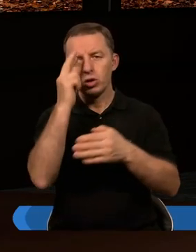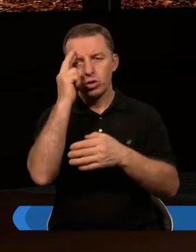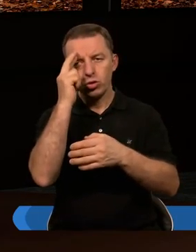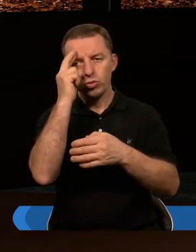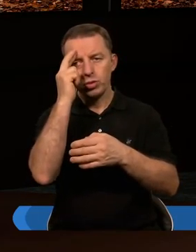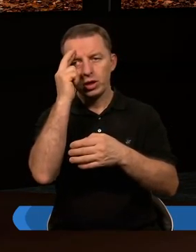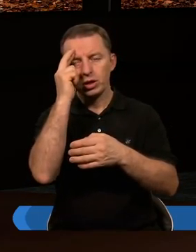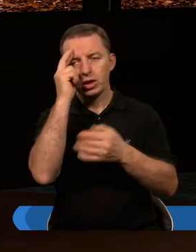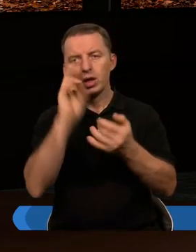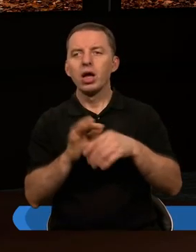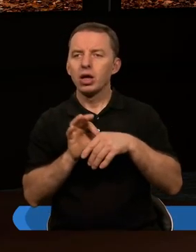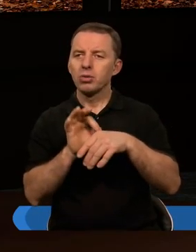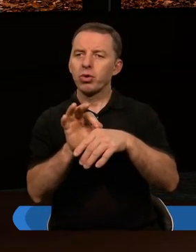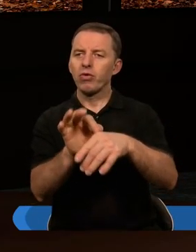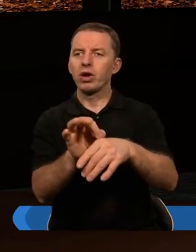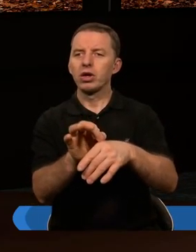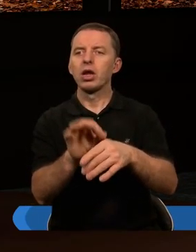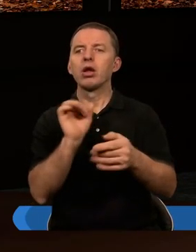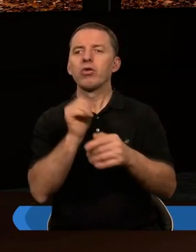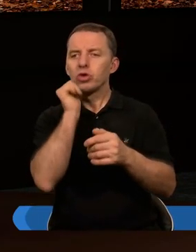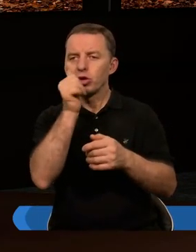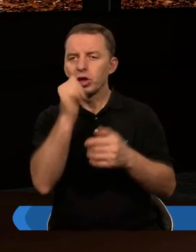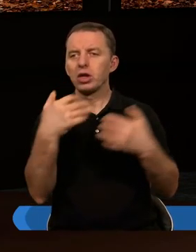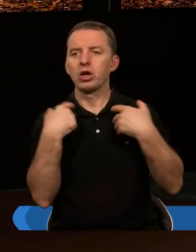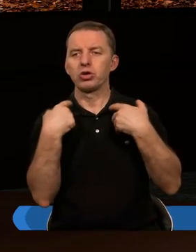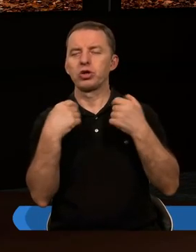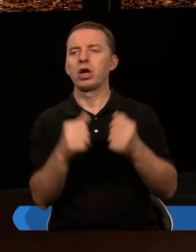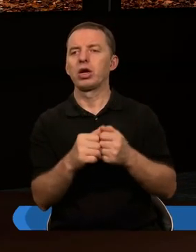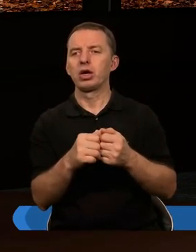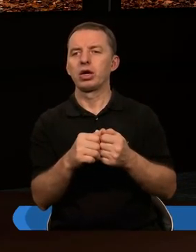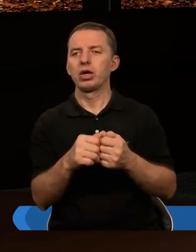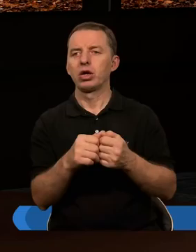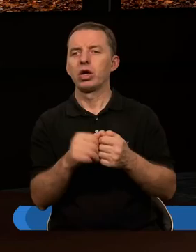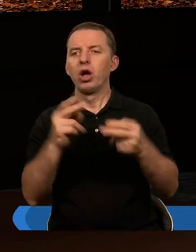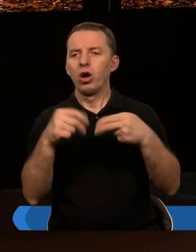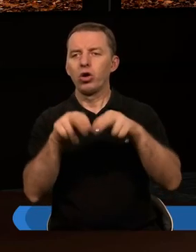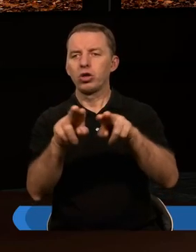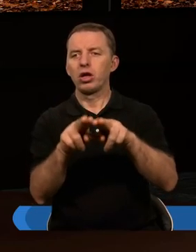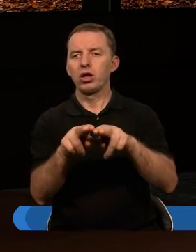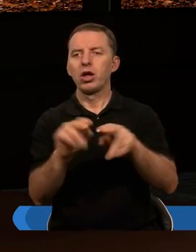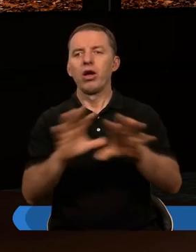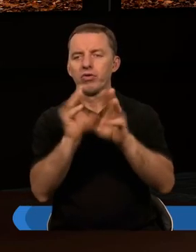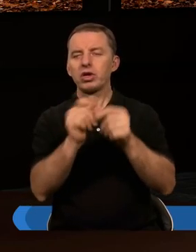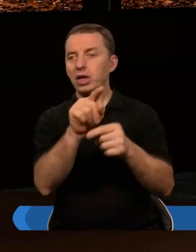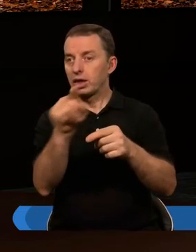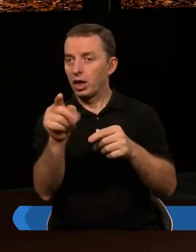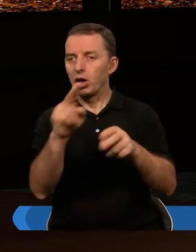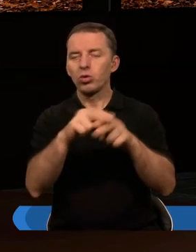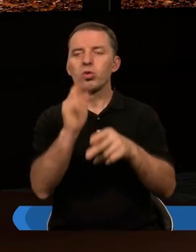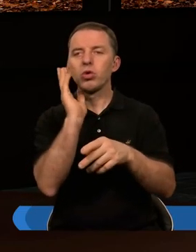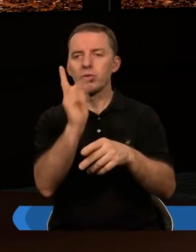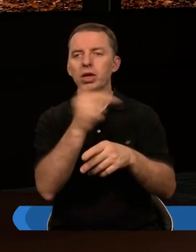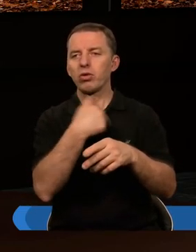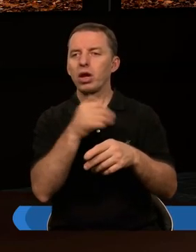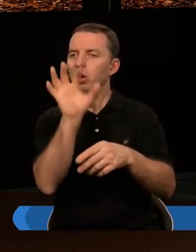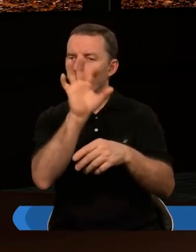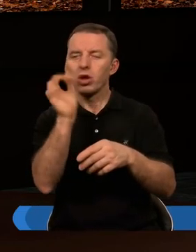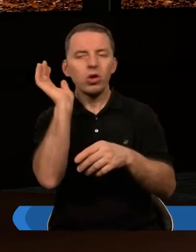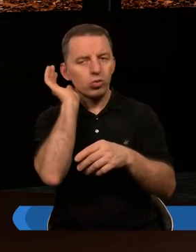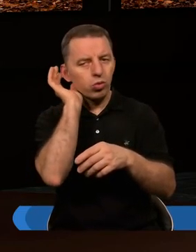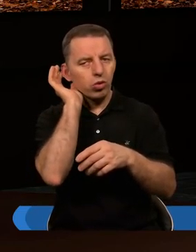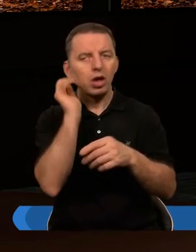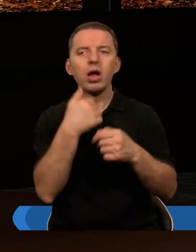zrozumieć i wprowadzić to w nasze takie codzienne życie. Oddajemy również wszystkich tych, którzy nas będą oglądać i